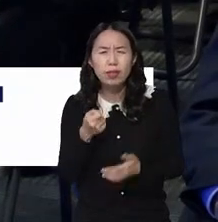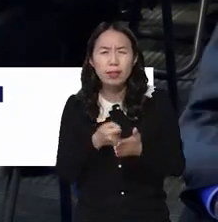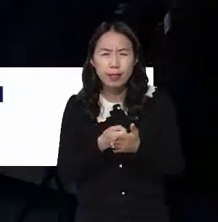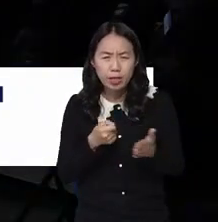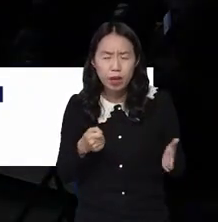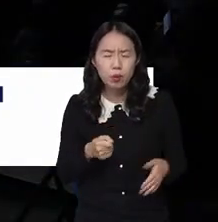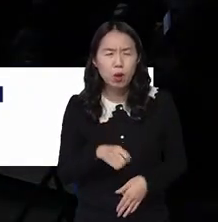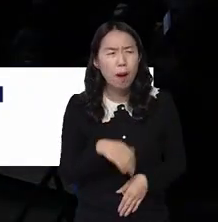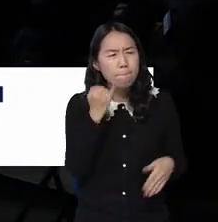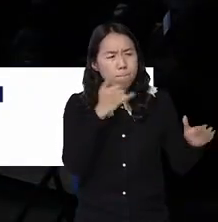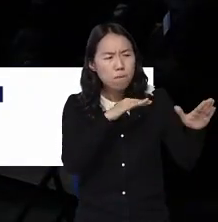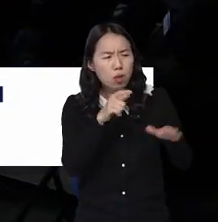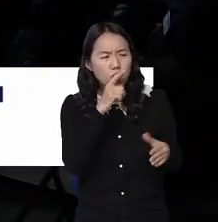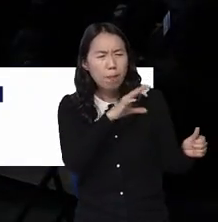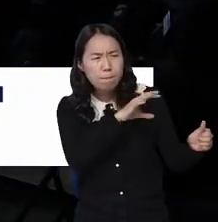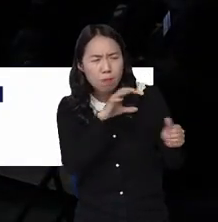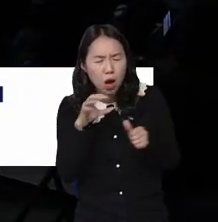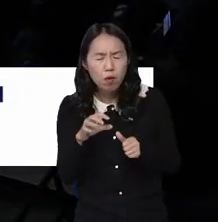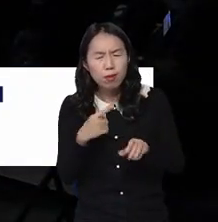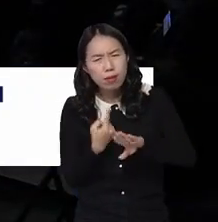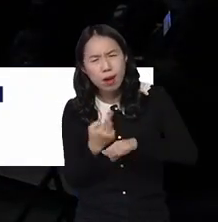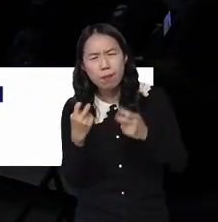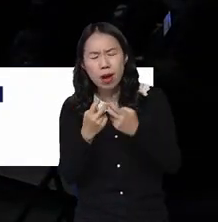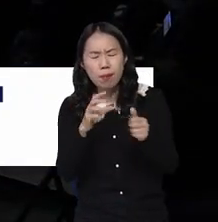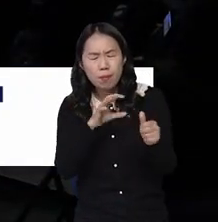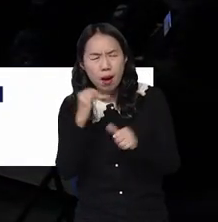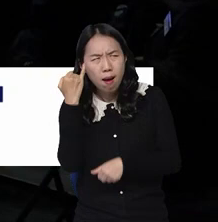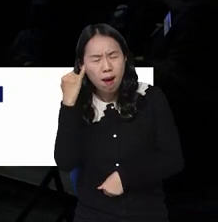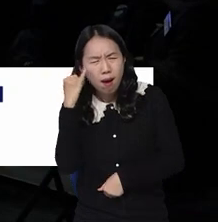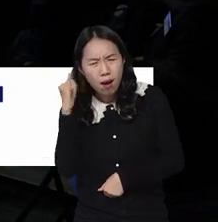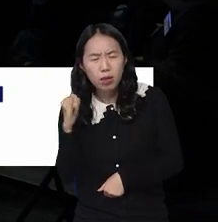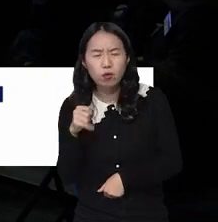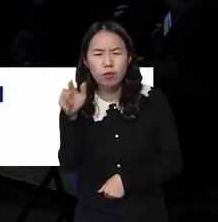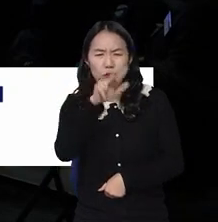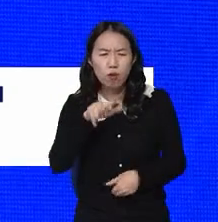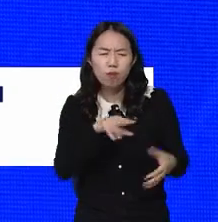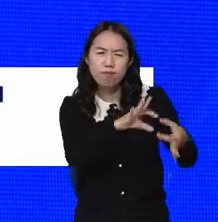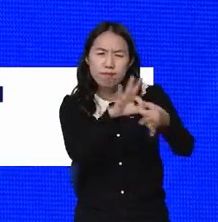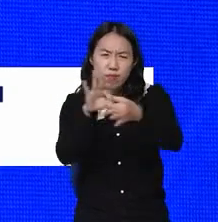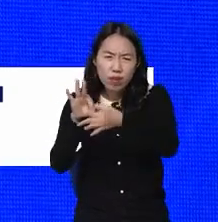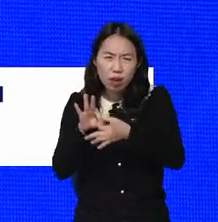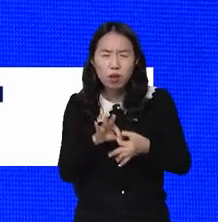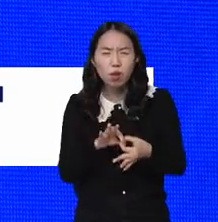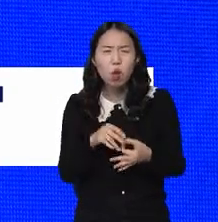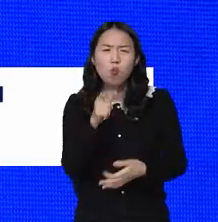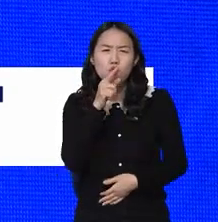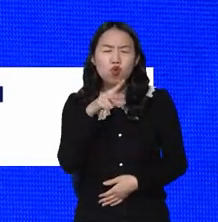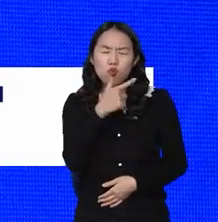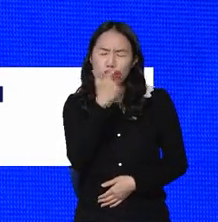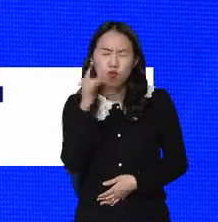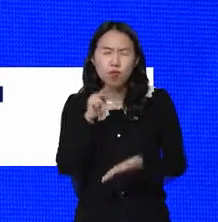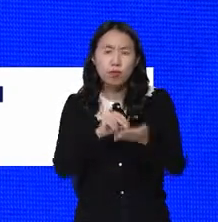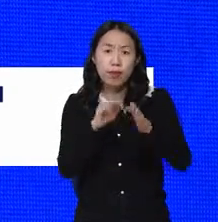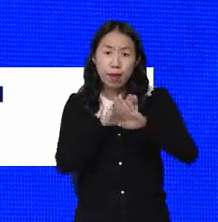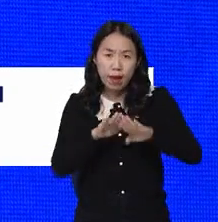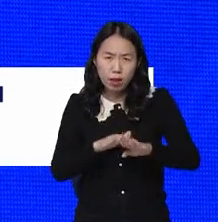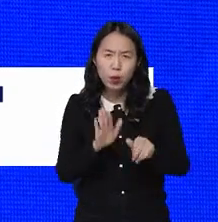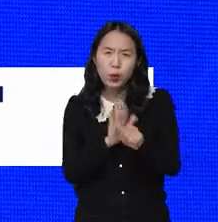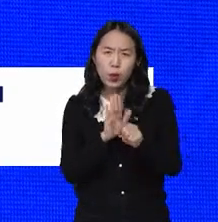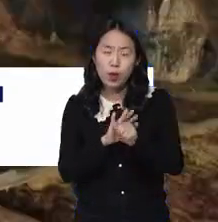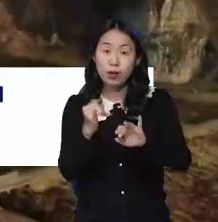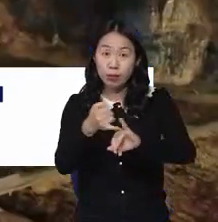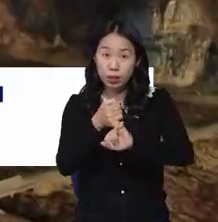해수 담수화를 비롯한 대체 수자원 개발과 전국 물 공급망 연결 등 중장기 가뭄 대책을 조속히 마련하겠다고